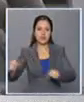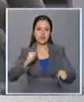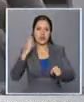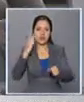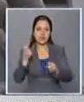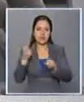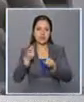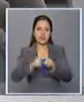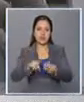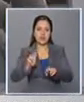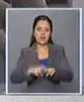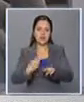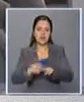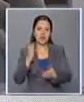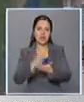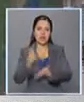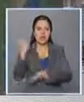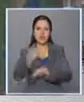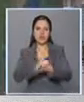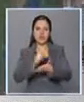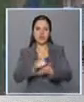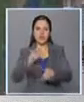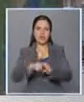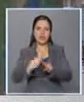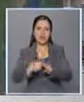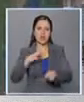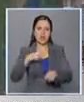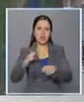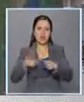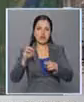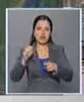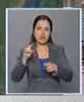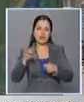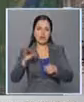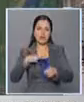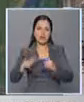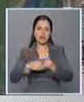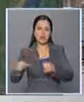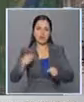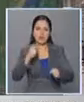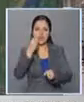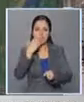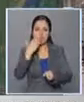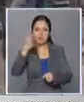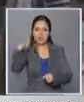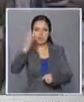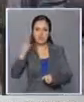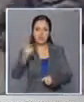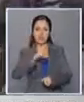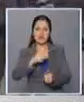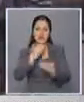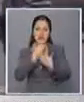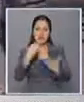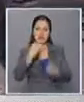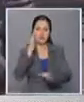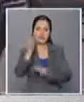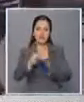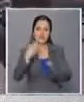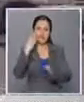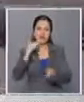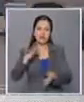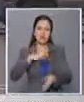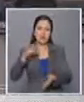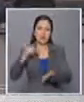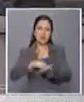очередь связаны с активностью тектонических плит, вызванных произошедшим в конце марта землетрясением в Японии. Напомним, что за последние сутки в Алматы